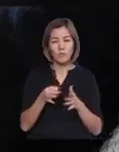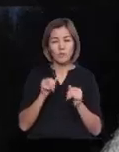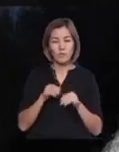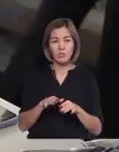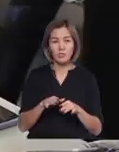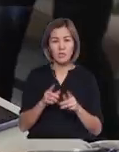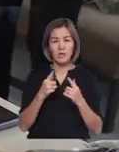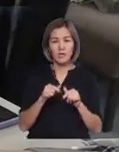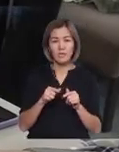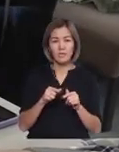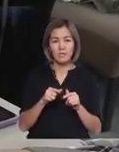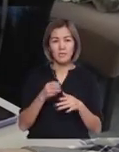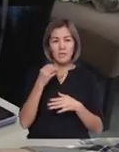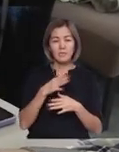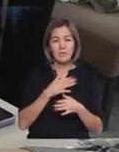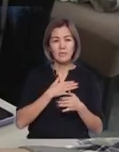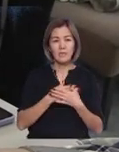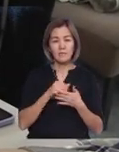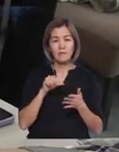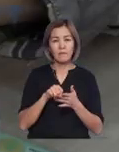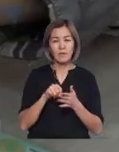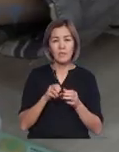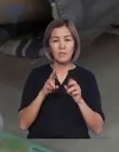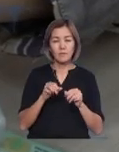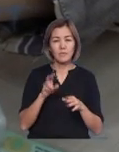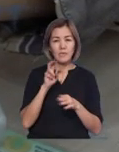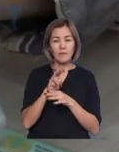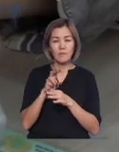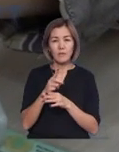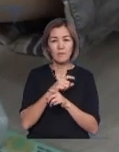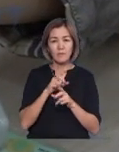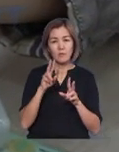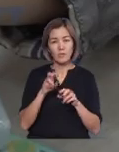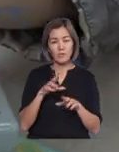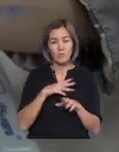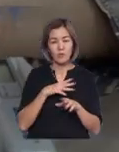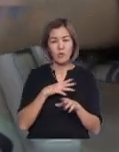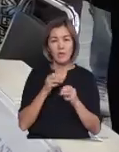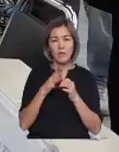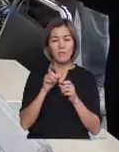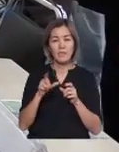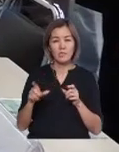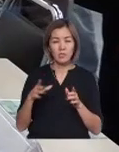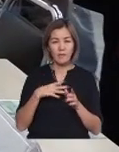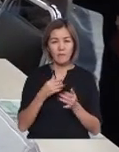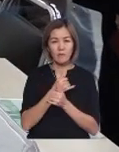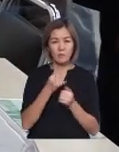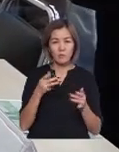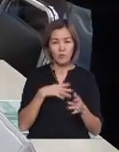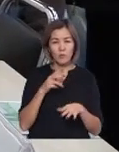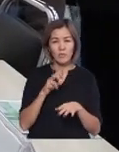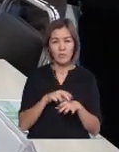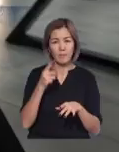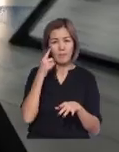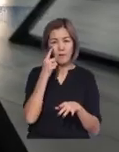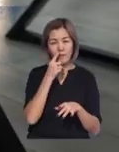решение организовать на базе Центра активного долголетия специальный выездной медицинский осмотр. Прием вели 15 специалистов, в числе которых терапевт,